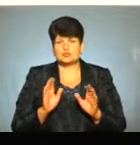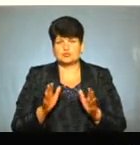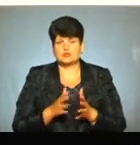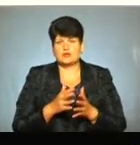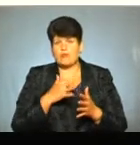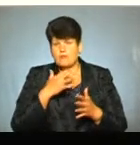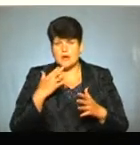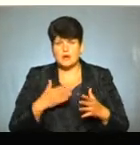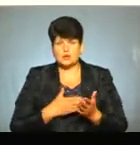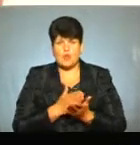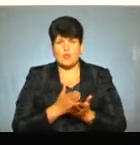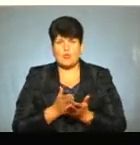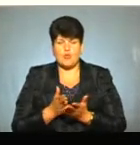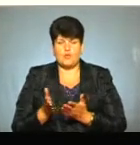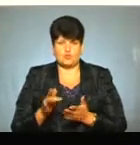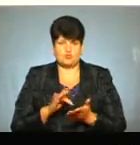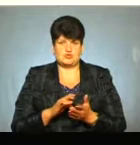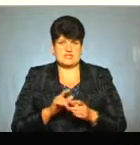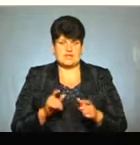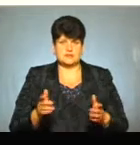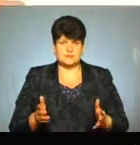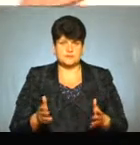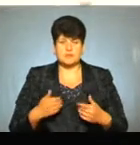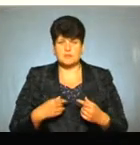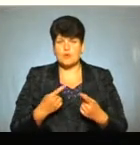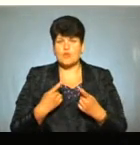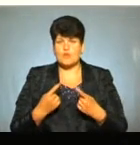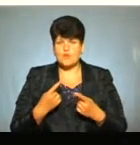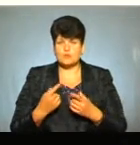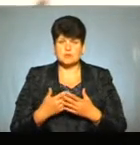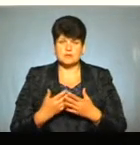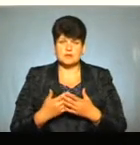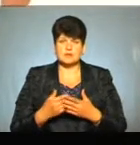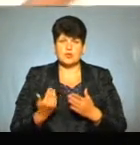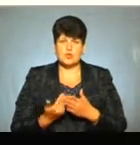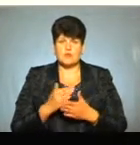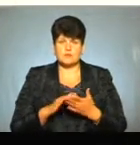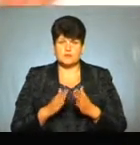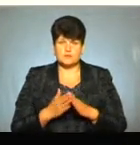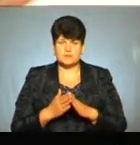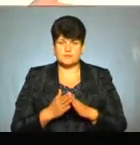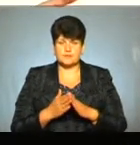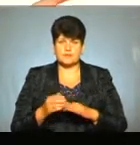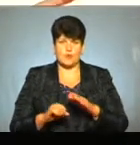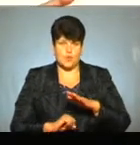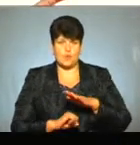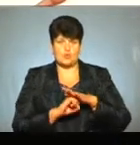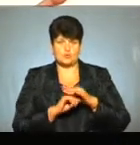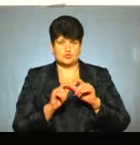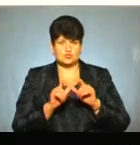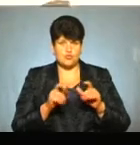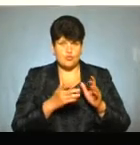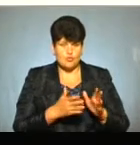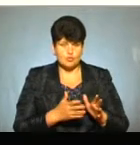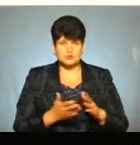в багатопрофільному такому центрі. Адже ми говоримо, наприклад, нове положення про опорну школу, я десь перебіжу,